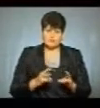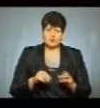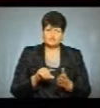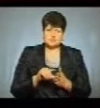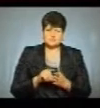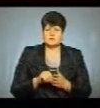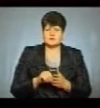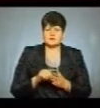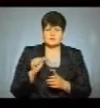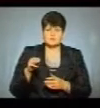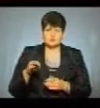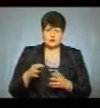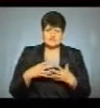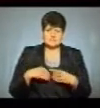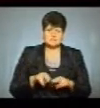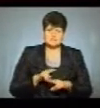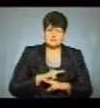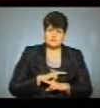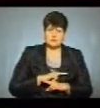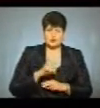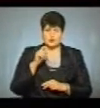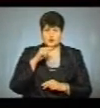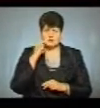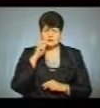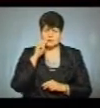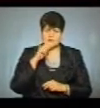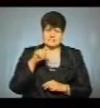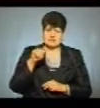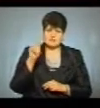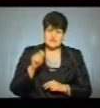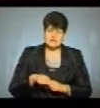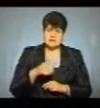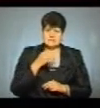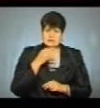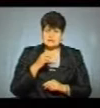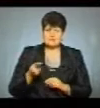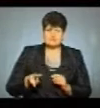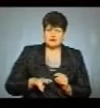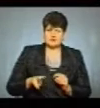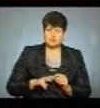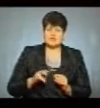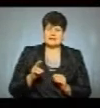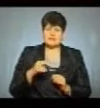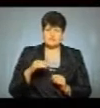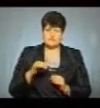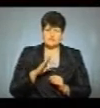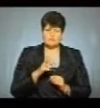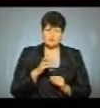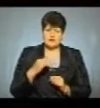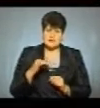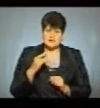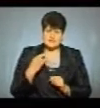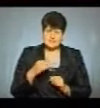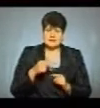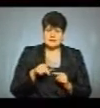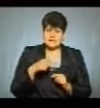Революції Гідності та сім'ям загиблих воїнів російсько-української війни, розповів директор департаменту соцзахисту населення Вадим Боярський. За його словами, на